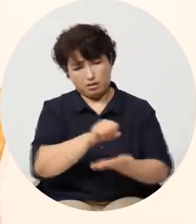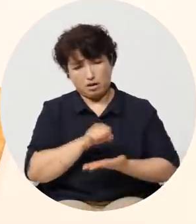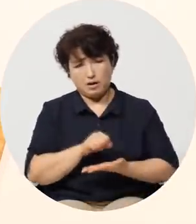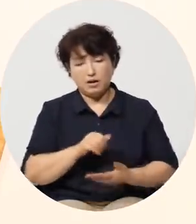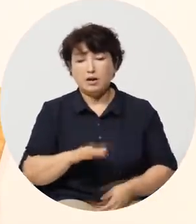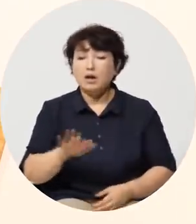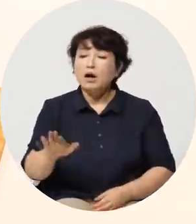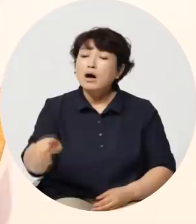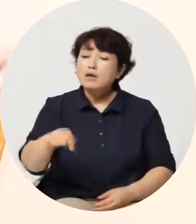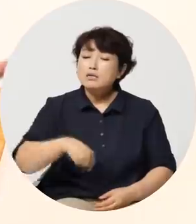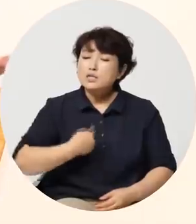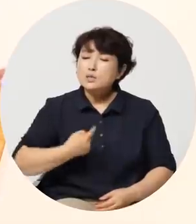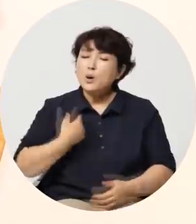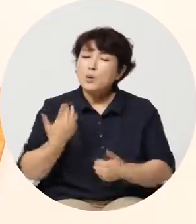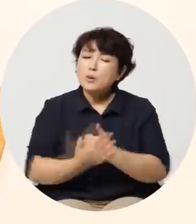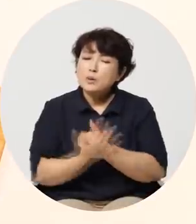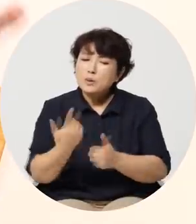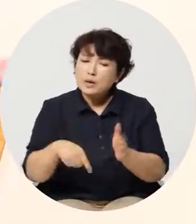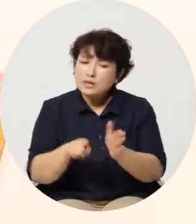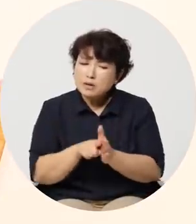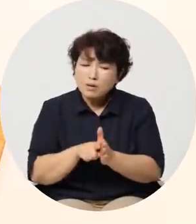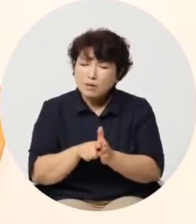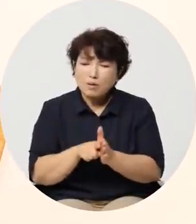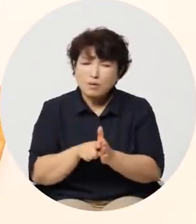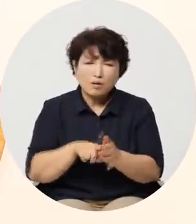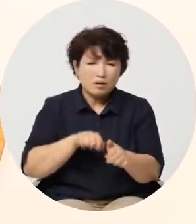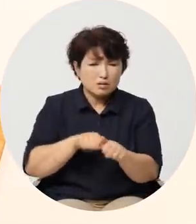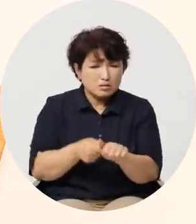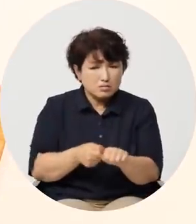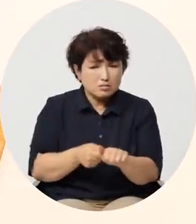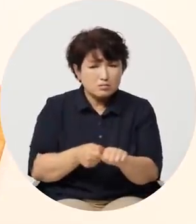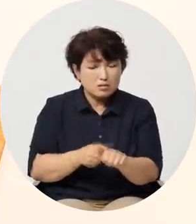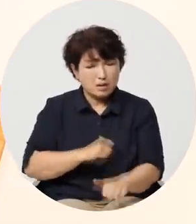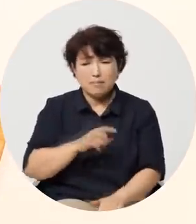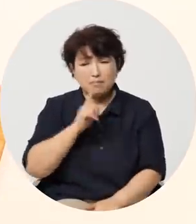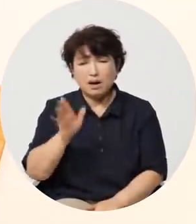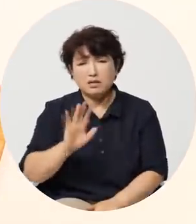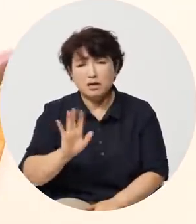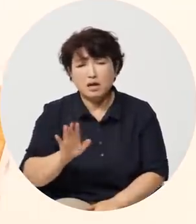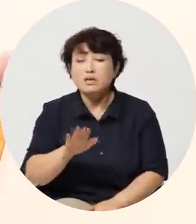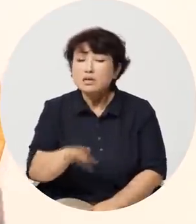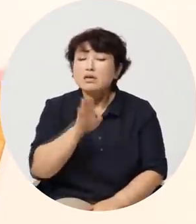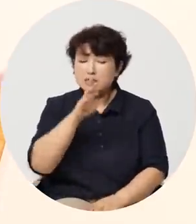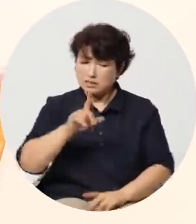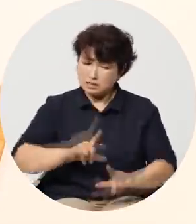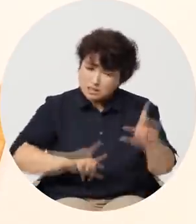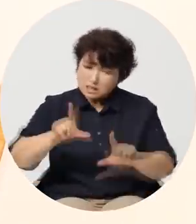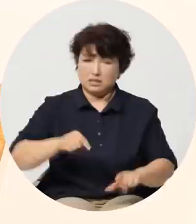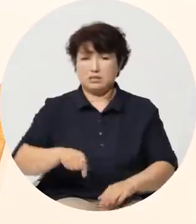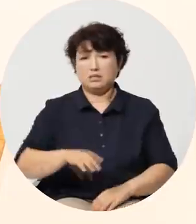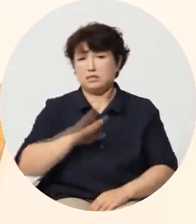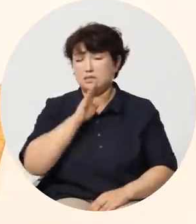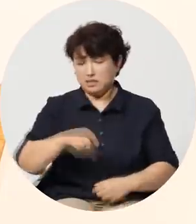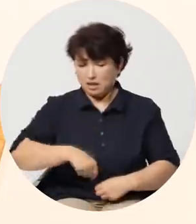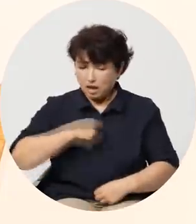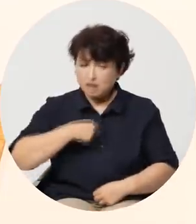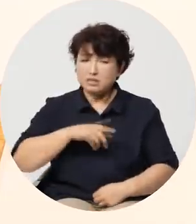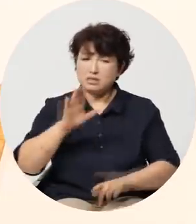이거는 내 조화라고 이렇게 받아들인 게, 이게 진실이라는 거예요. 이게 사실이다, 이 말이야.